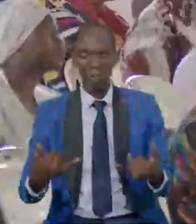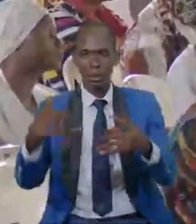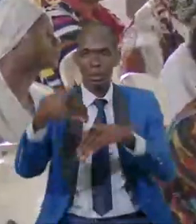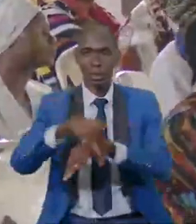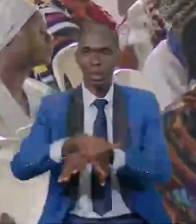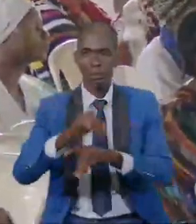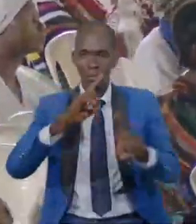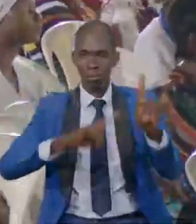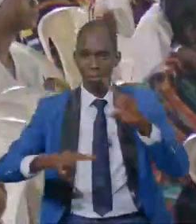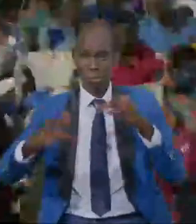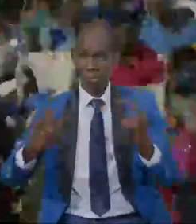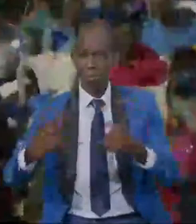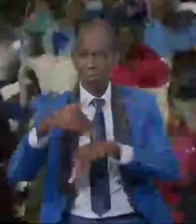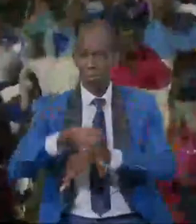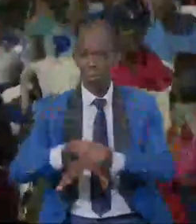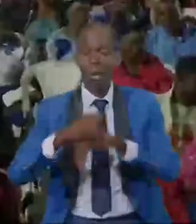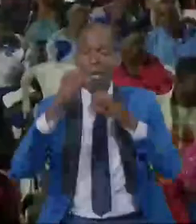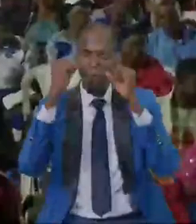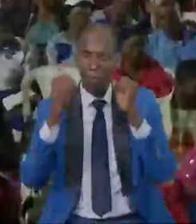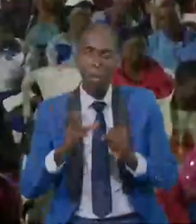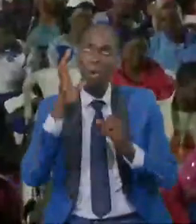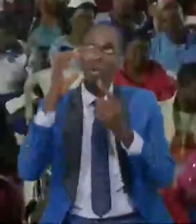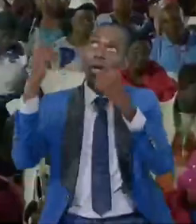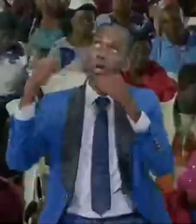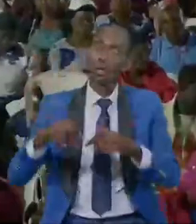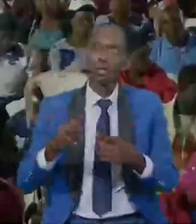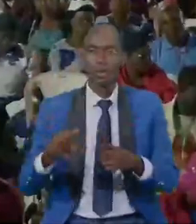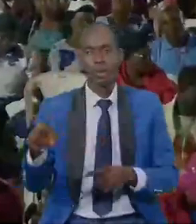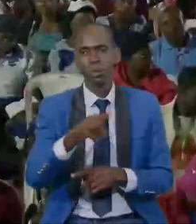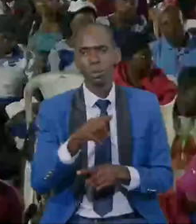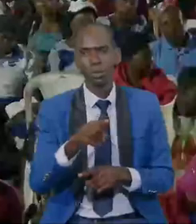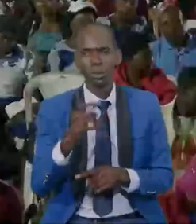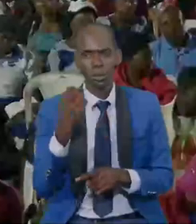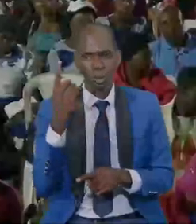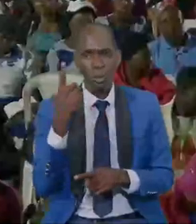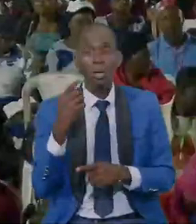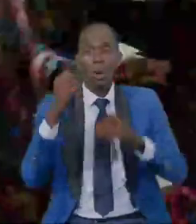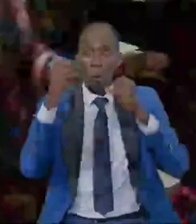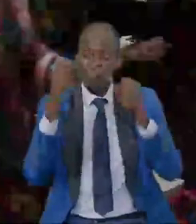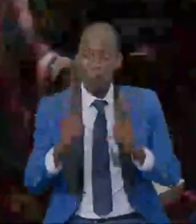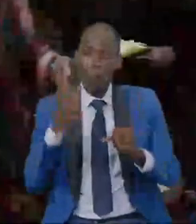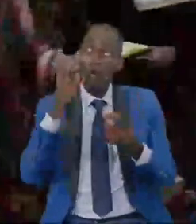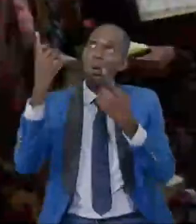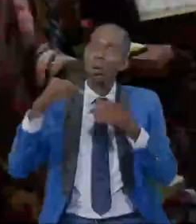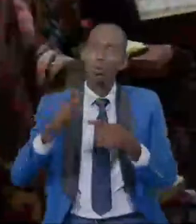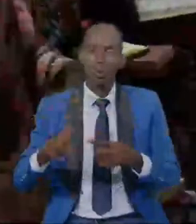power will come to you. Le monde essaie. Power will come to you.